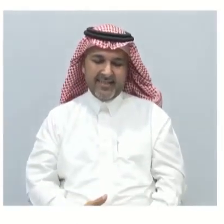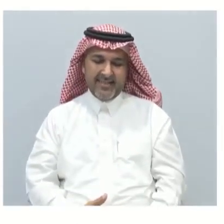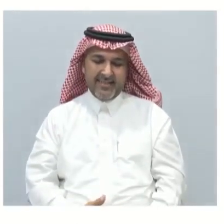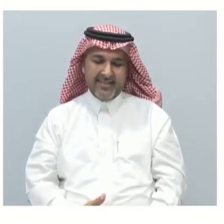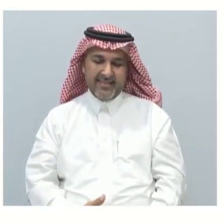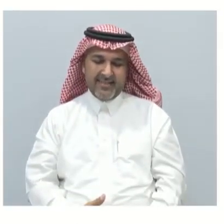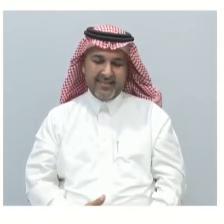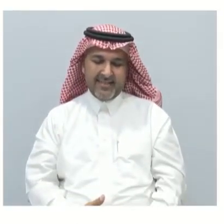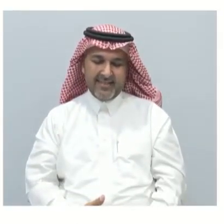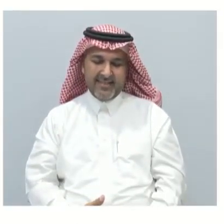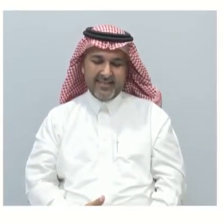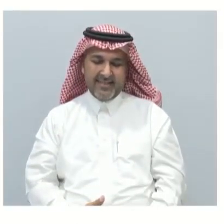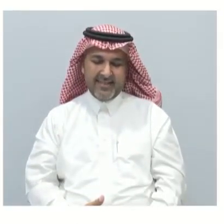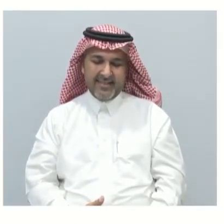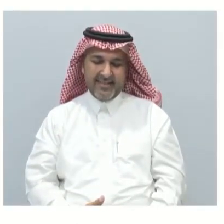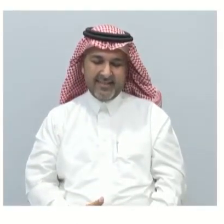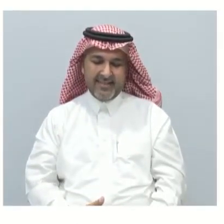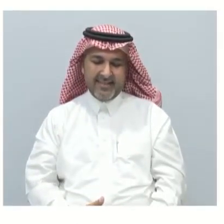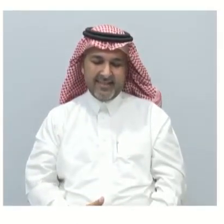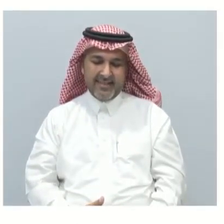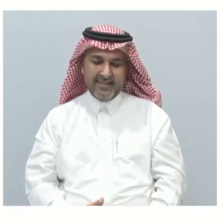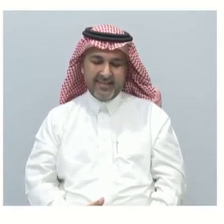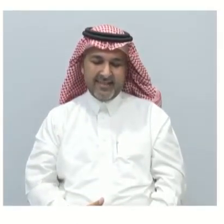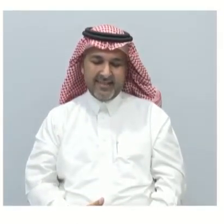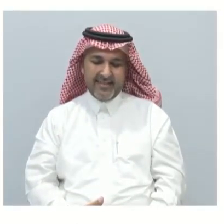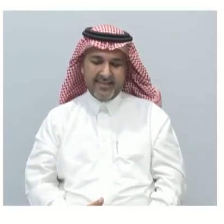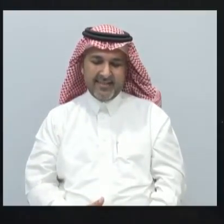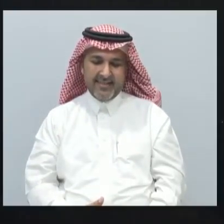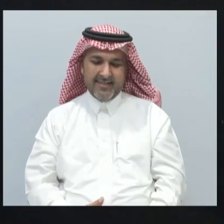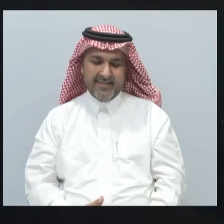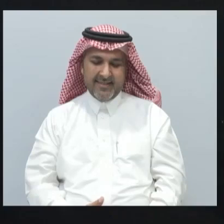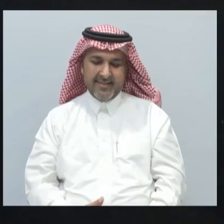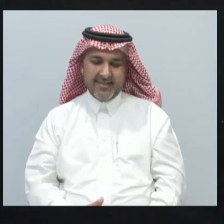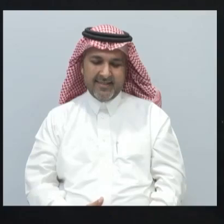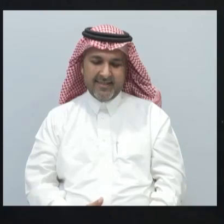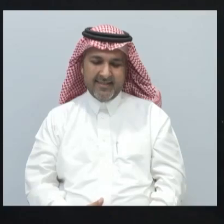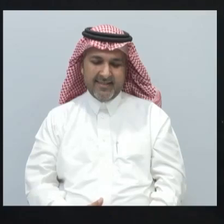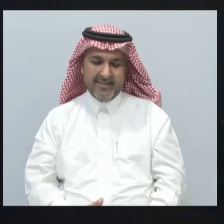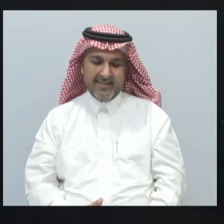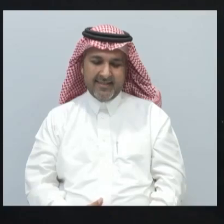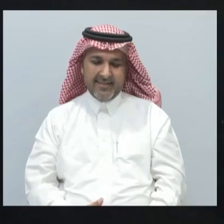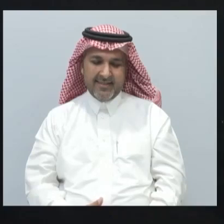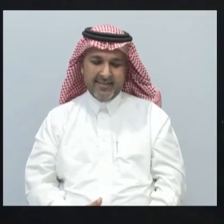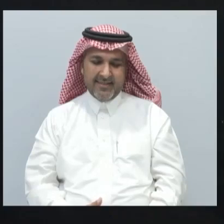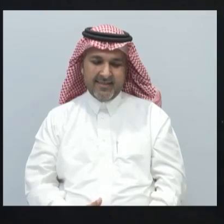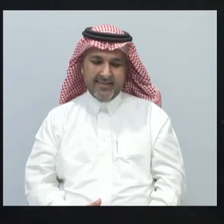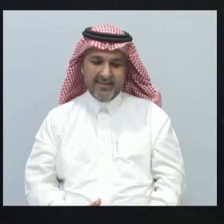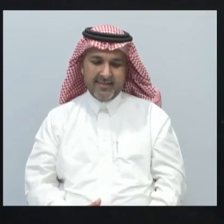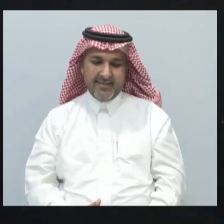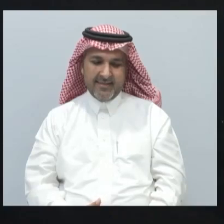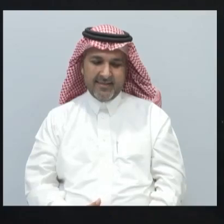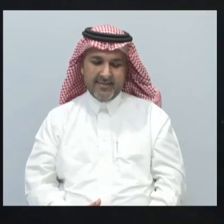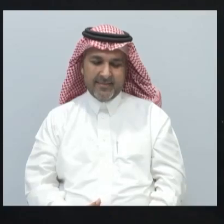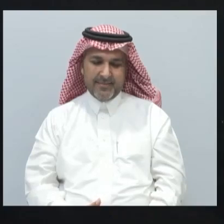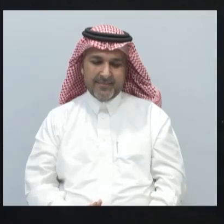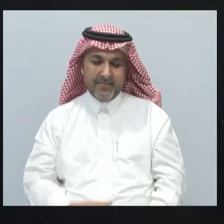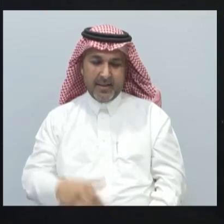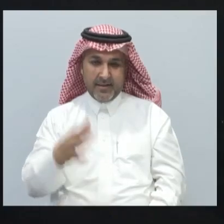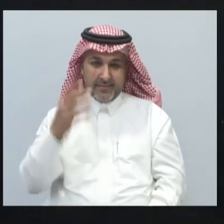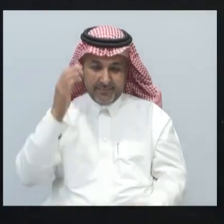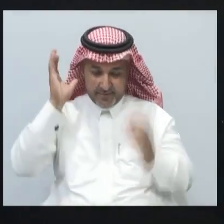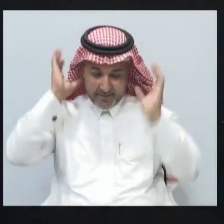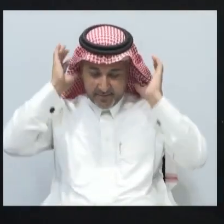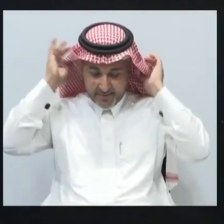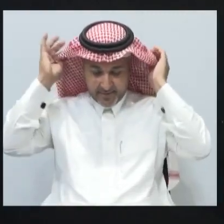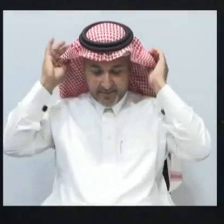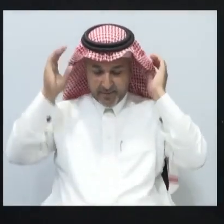فبالتالي في عام 1481 لن يتبقى لدي انتاج من هذه العبوات لان تقريبا